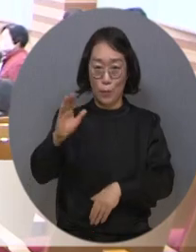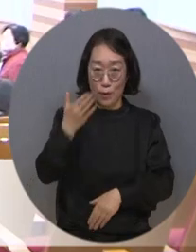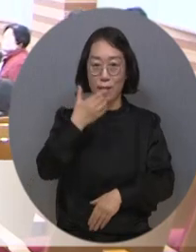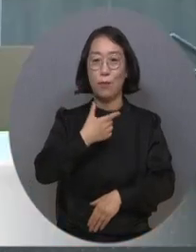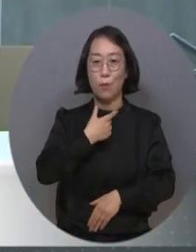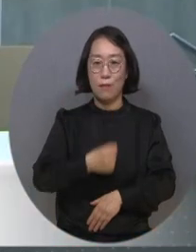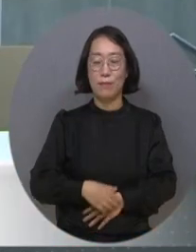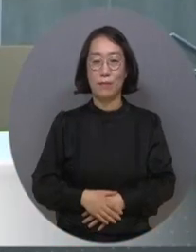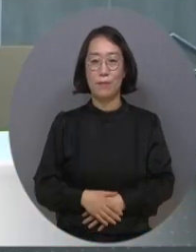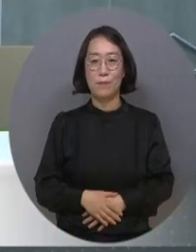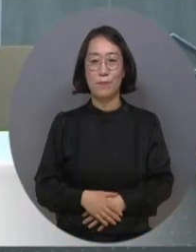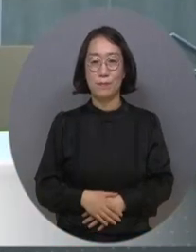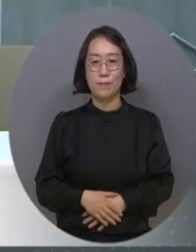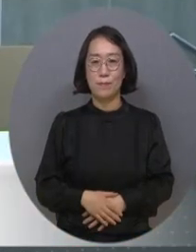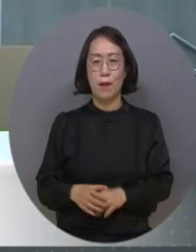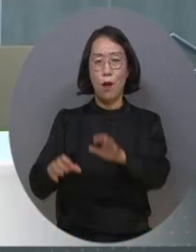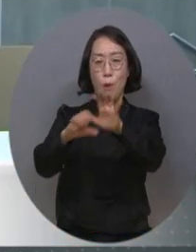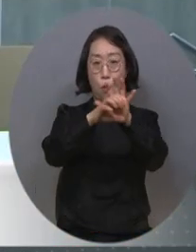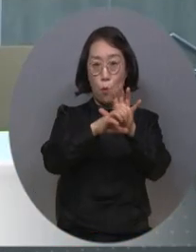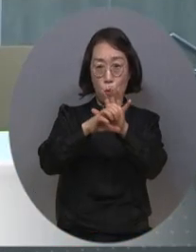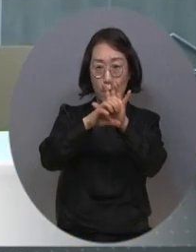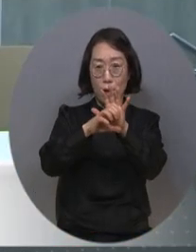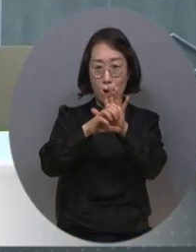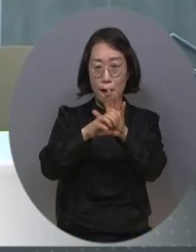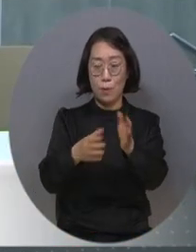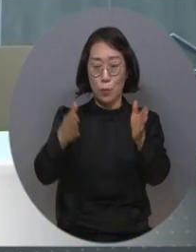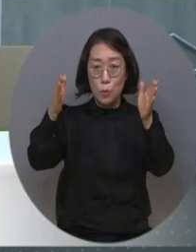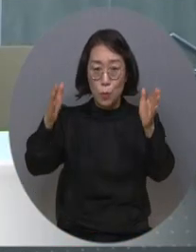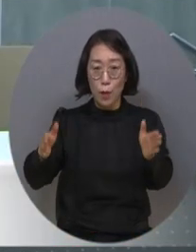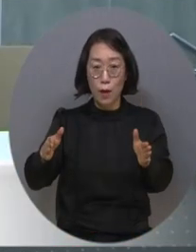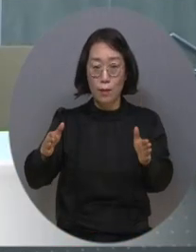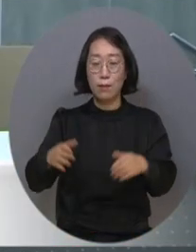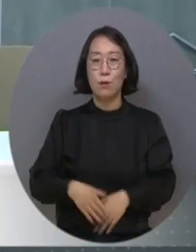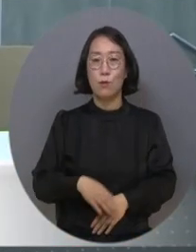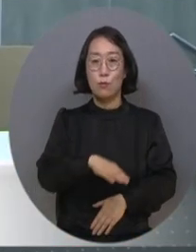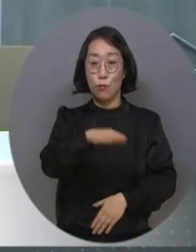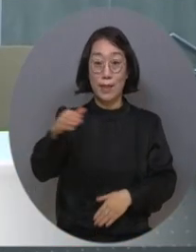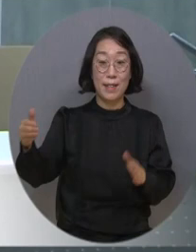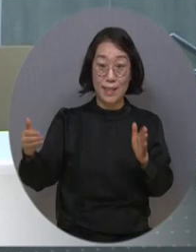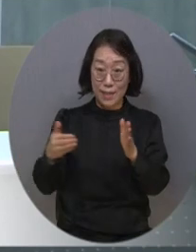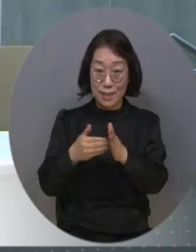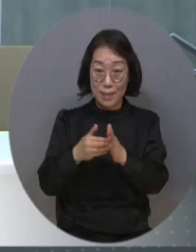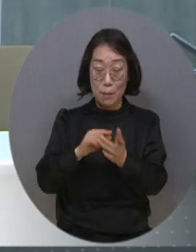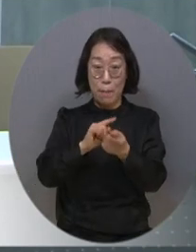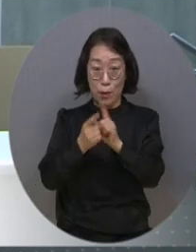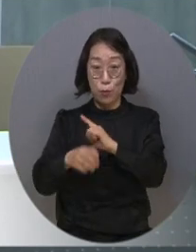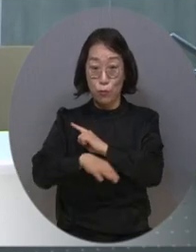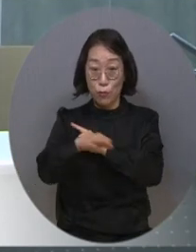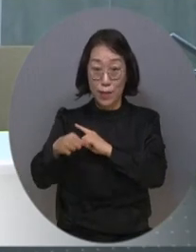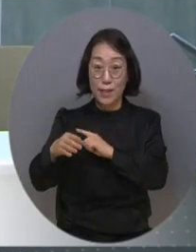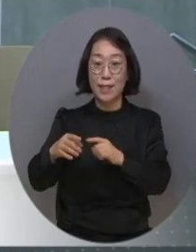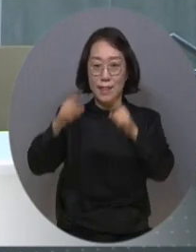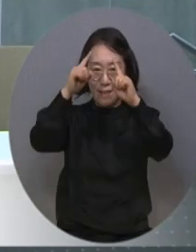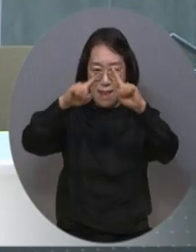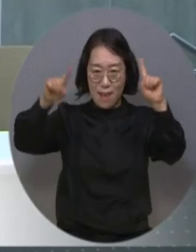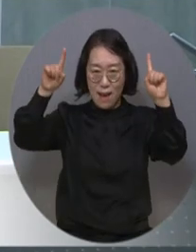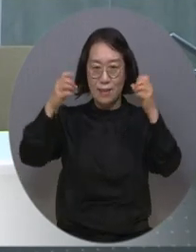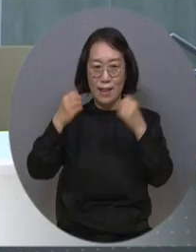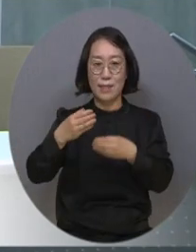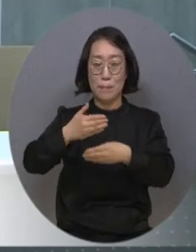합니다. 코로나 엔데믹 시대로 와서 오늘부터 땅끝교회 늘푸른 대학 개강을